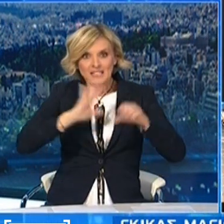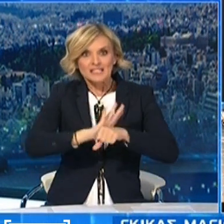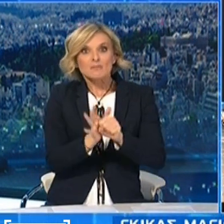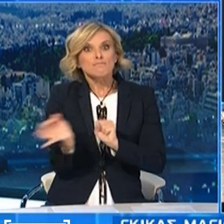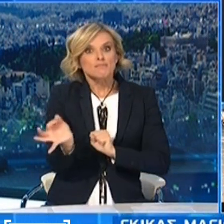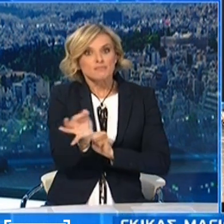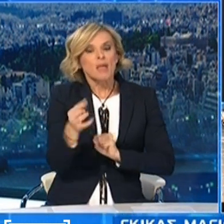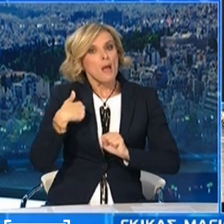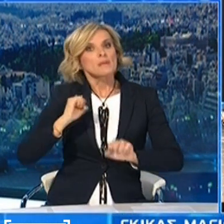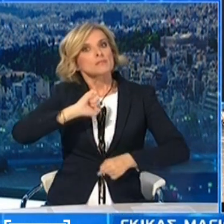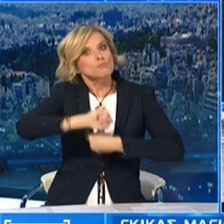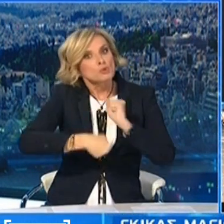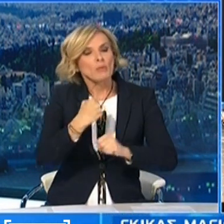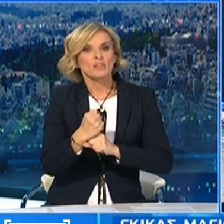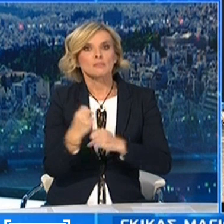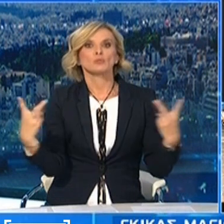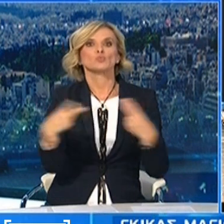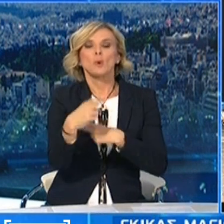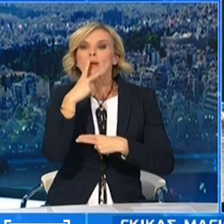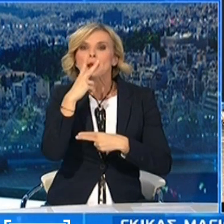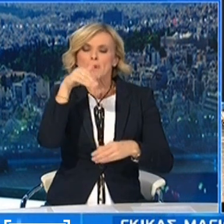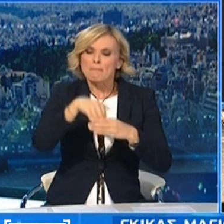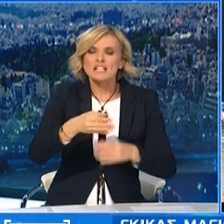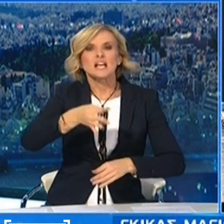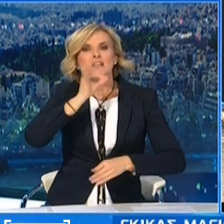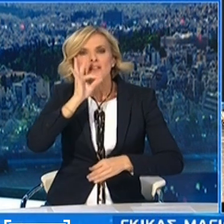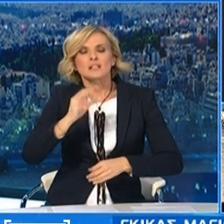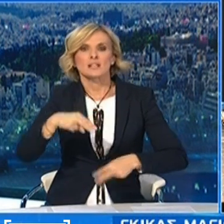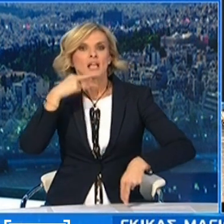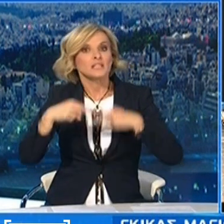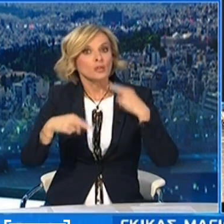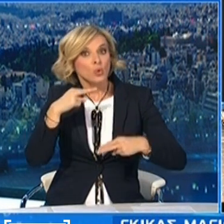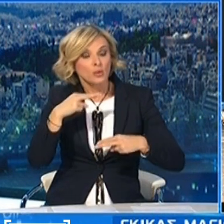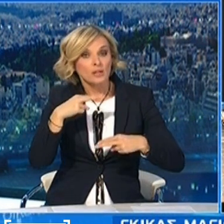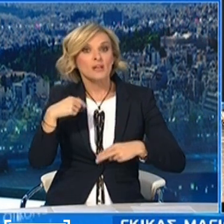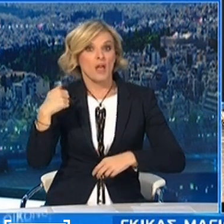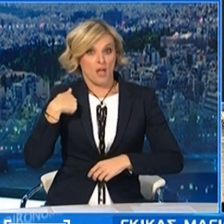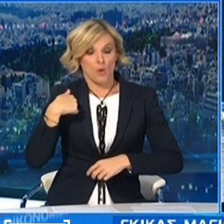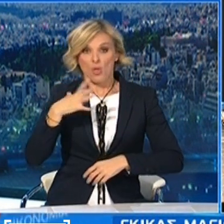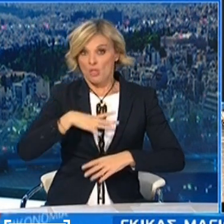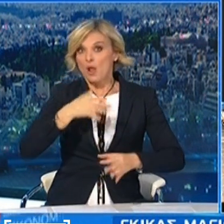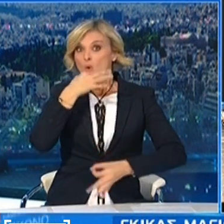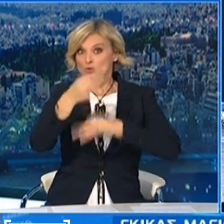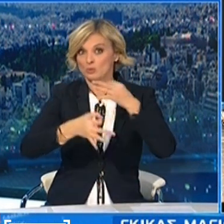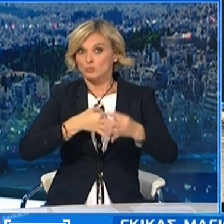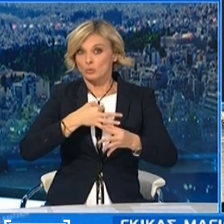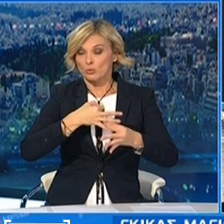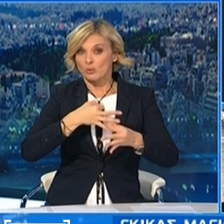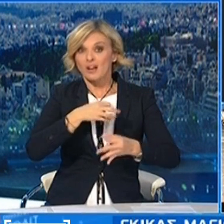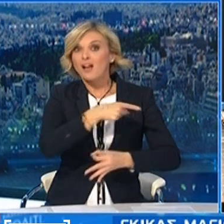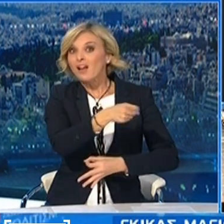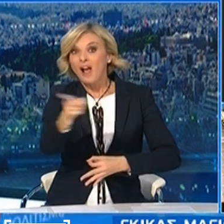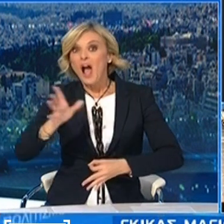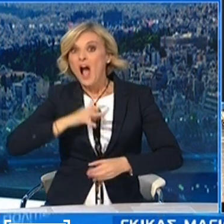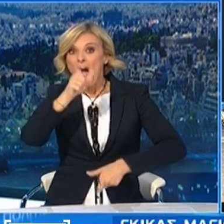COVID-19. Θα ήθελα λοιπόν να σας υπενθυμίσω ότι οι καπνιστές έχουν τουλάχιστον 2 φορές μεγαλύτερο κίνδυνο για βαρύ COVID-19 και